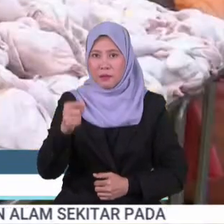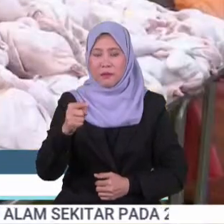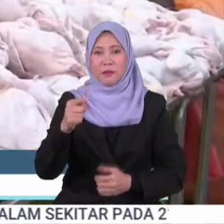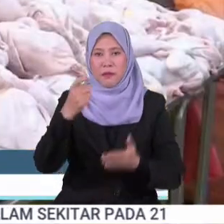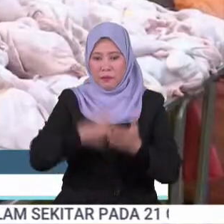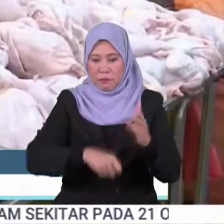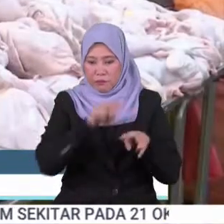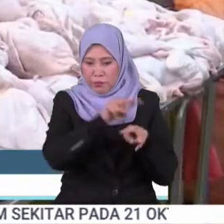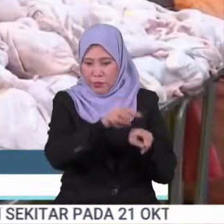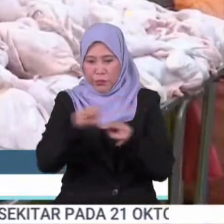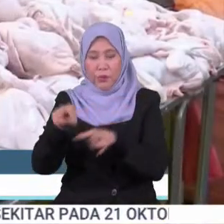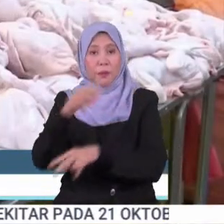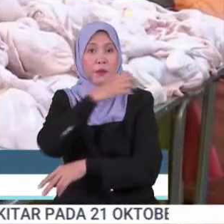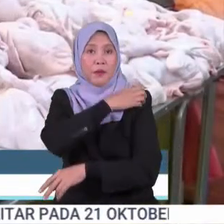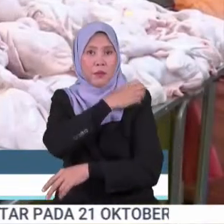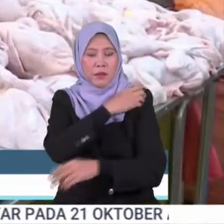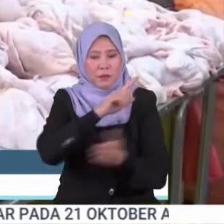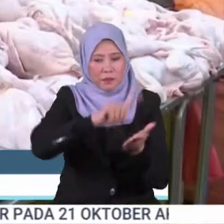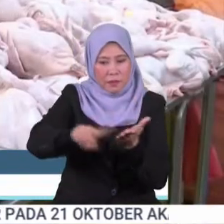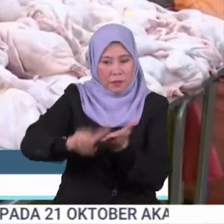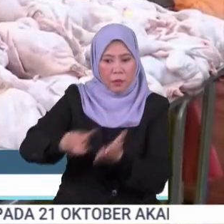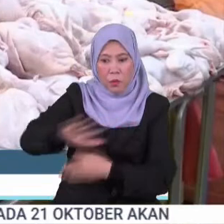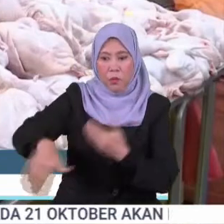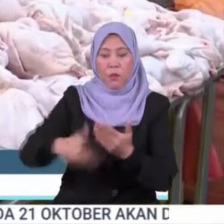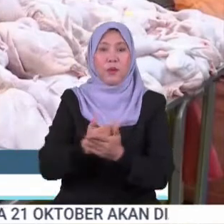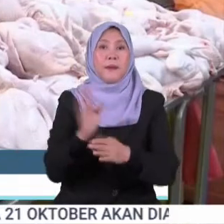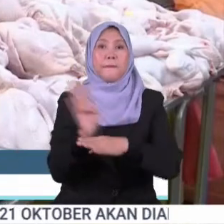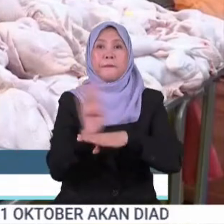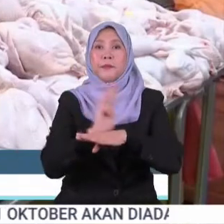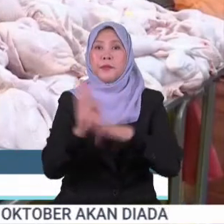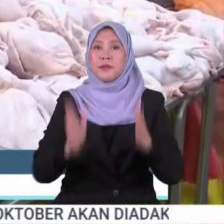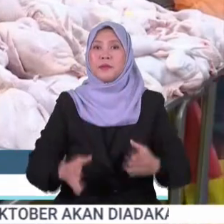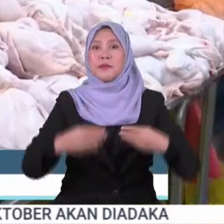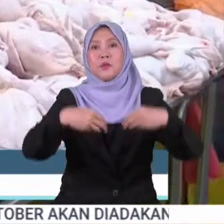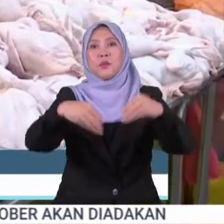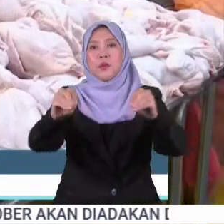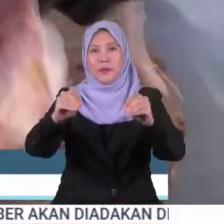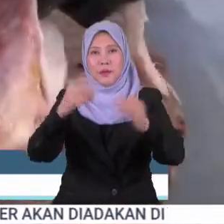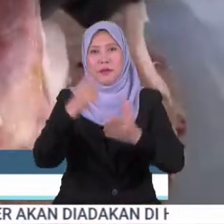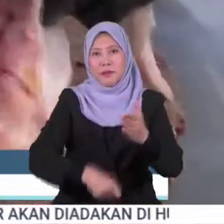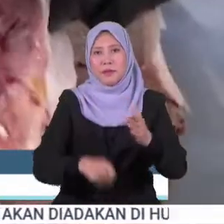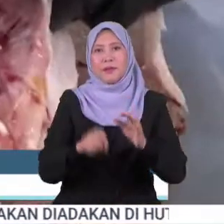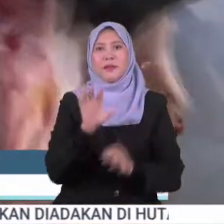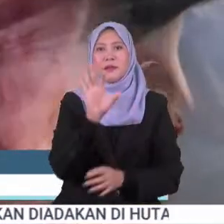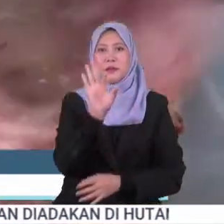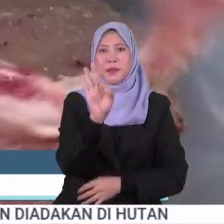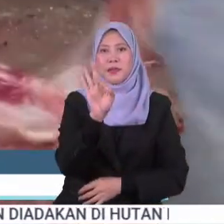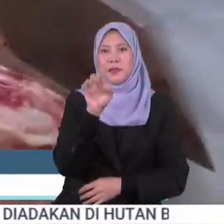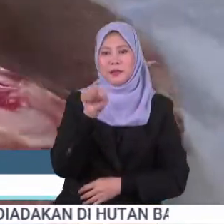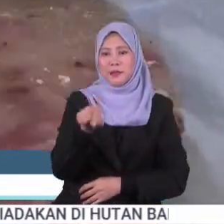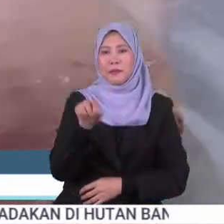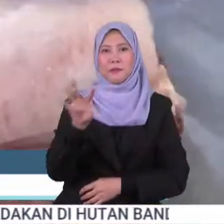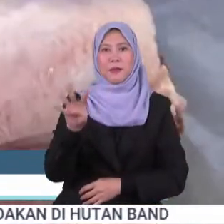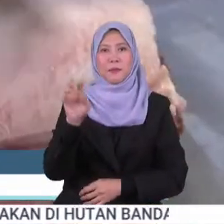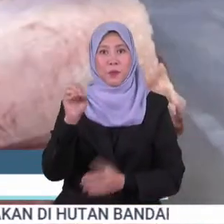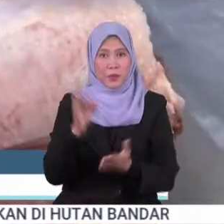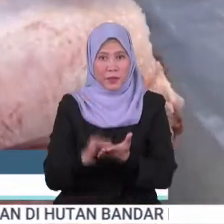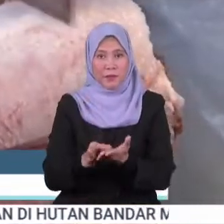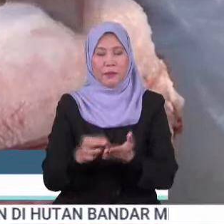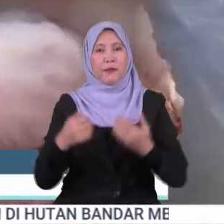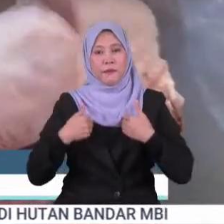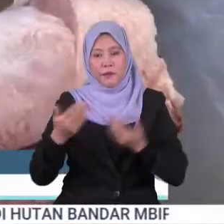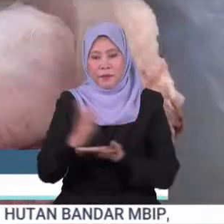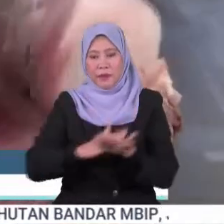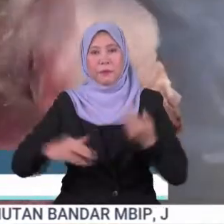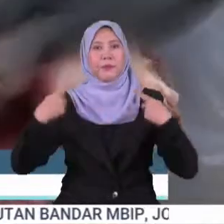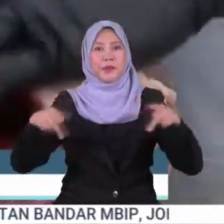berterusan Pegawai Pemantau Harga mendapati rata-rata peniaga masih menjual dengan harga kawalan iaitu RM9.40. Malah terdapat juga